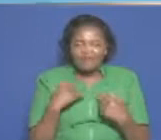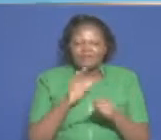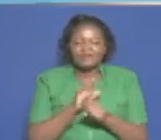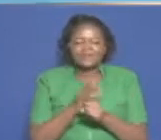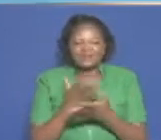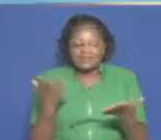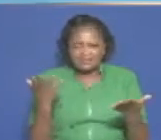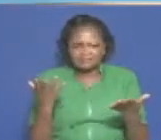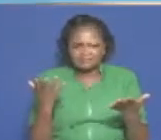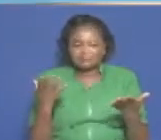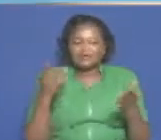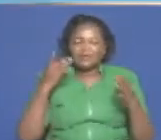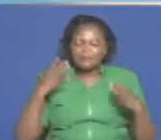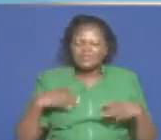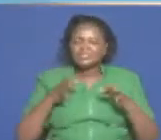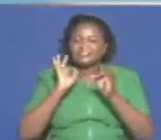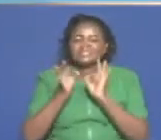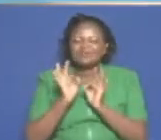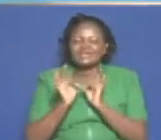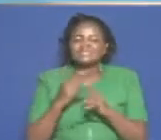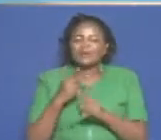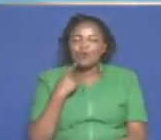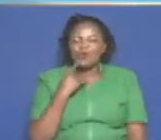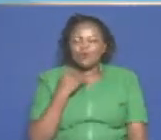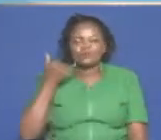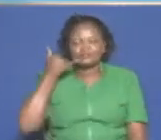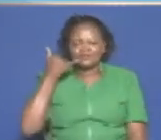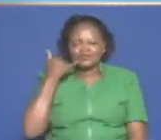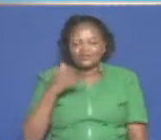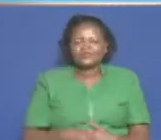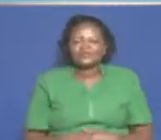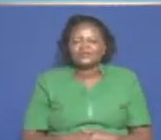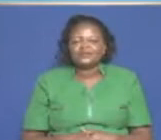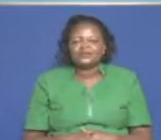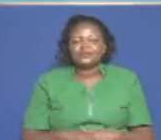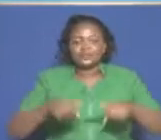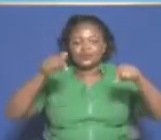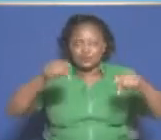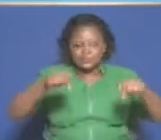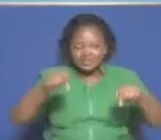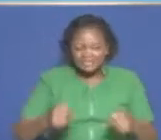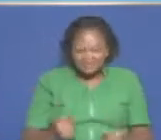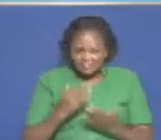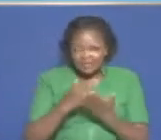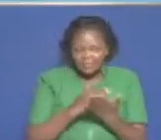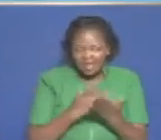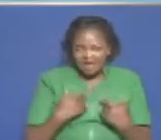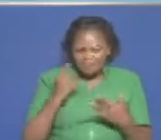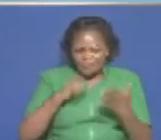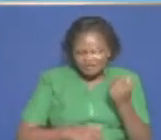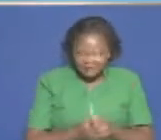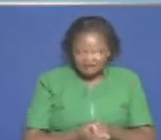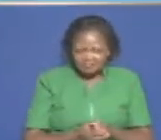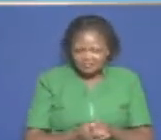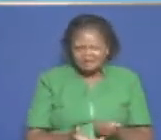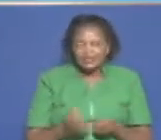Na anayenisaidia kwa upande wa lugha ishara ni Susan Thuku. Leo hii mtazamaji, kwenye tamrini tunazidi tu kuangazia hali